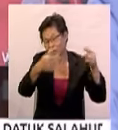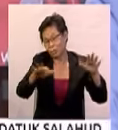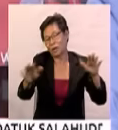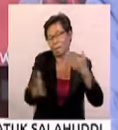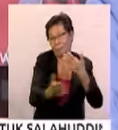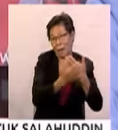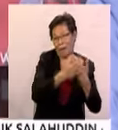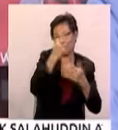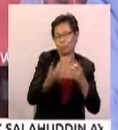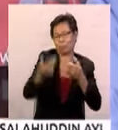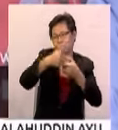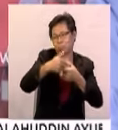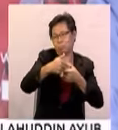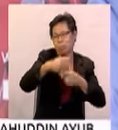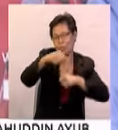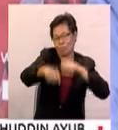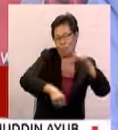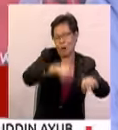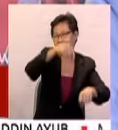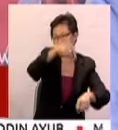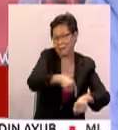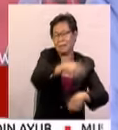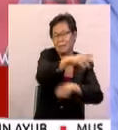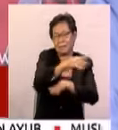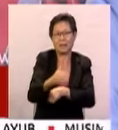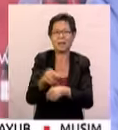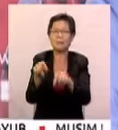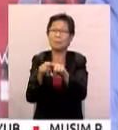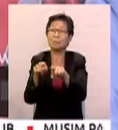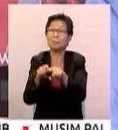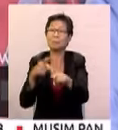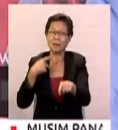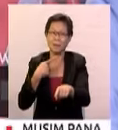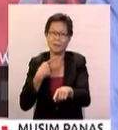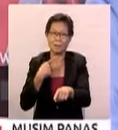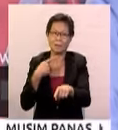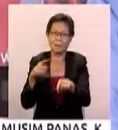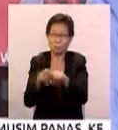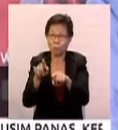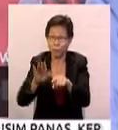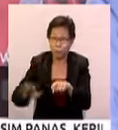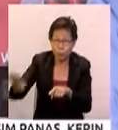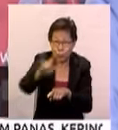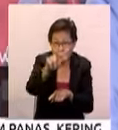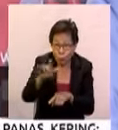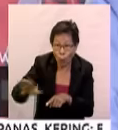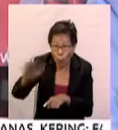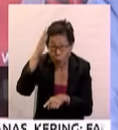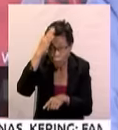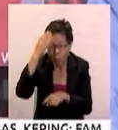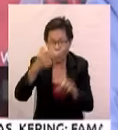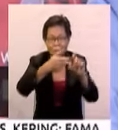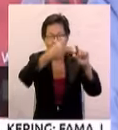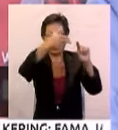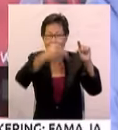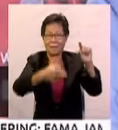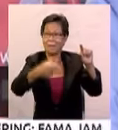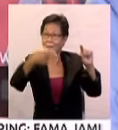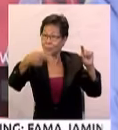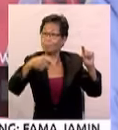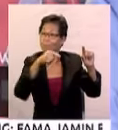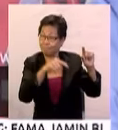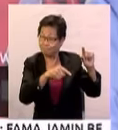kembali untuk menyertai tour ini. Dan seperti mana yang kita semua tahu, Genting Highland ini adalah satu